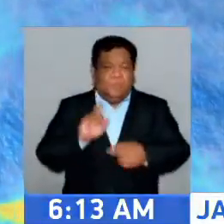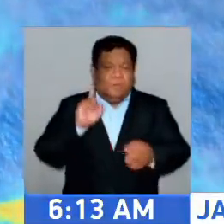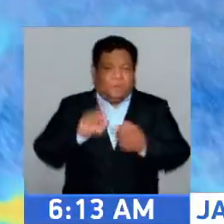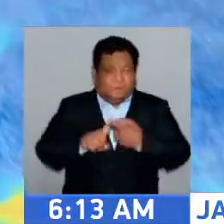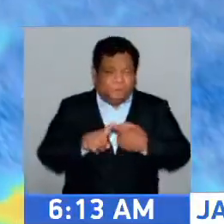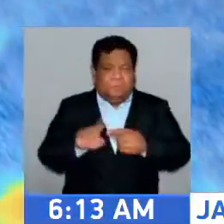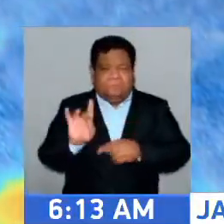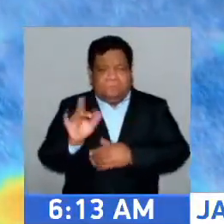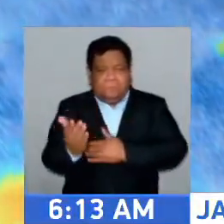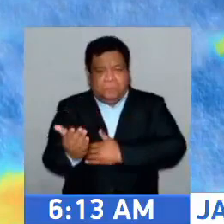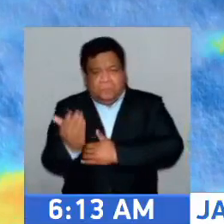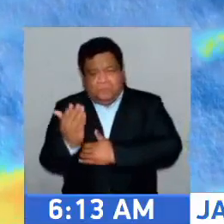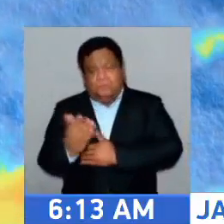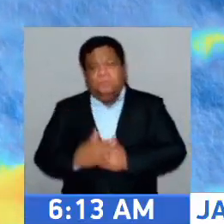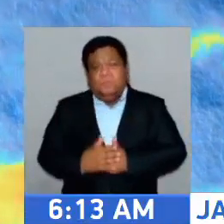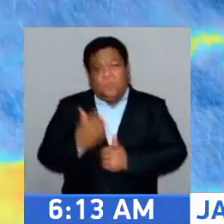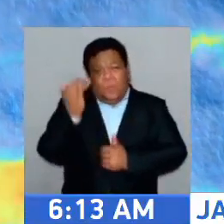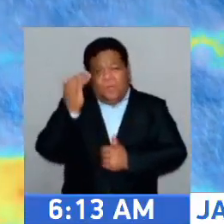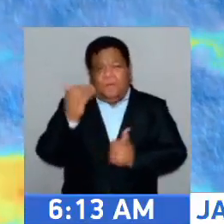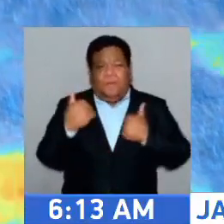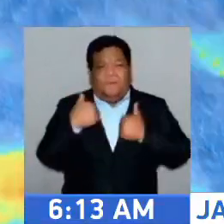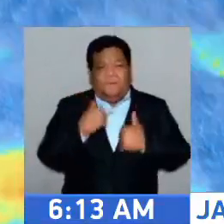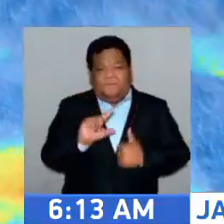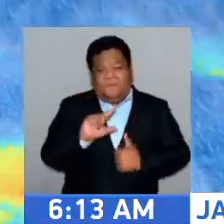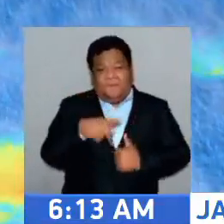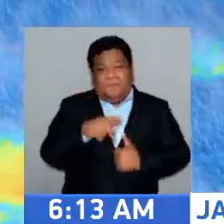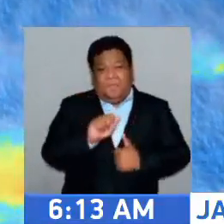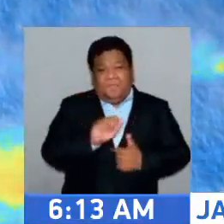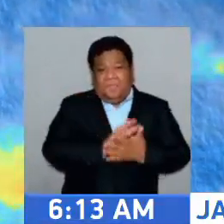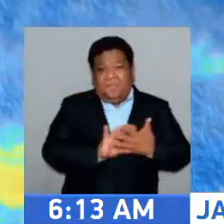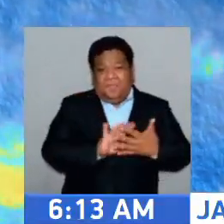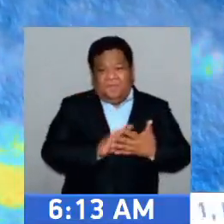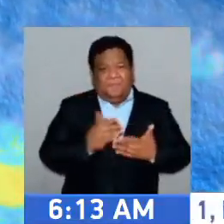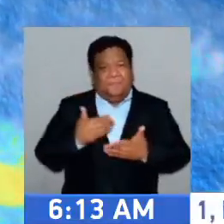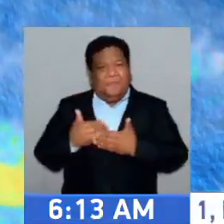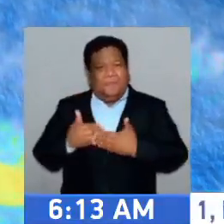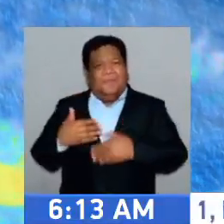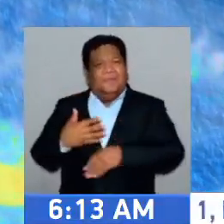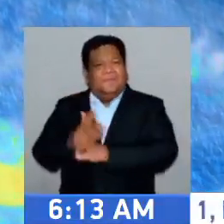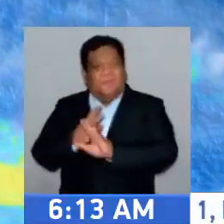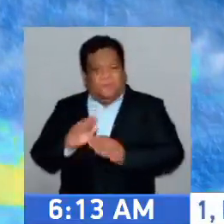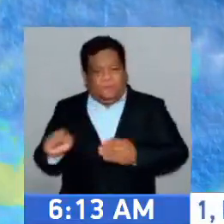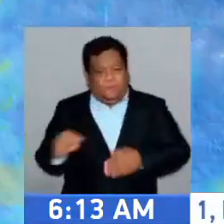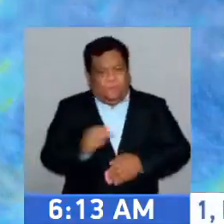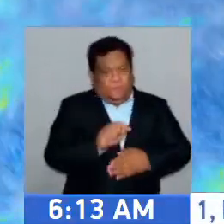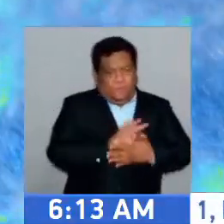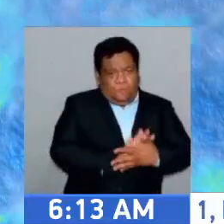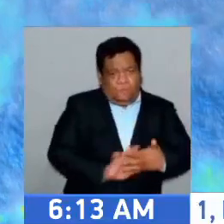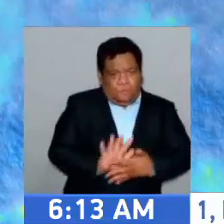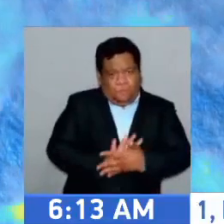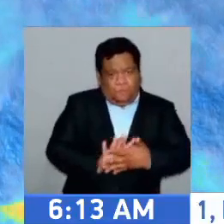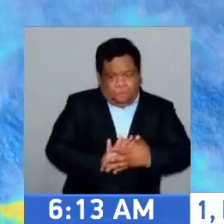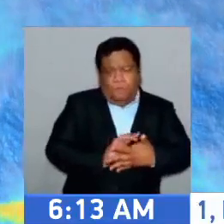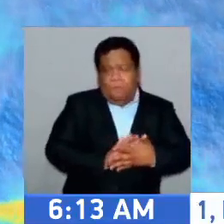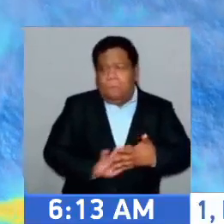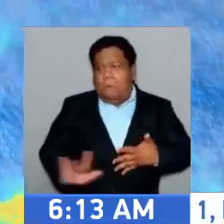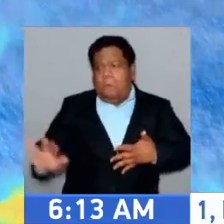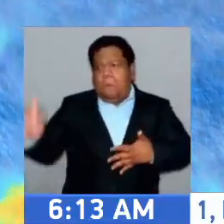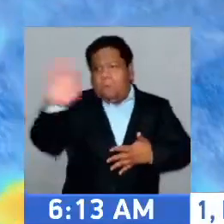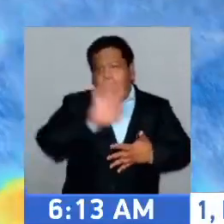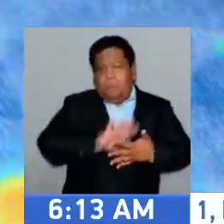area. Huling namataan niya ang 245 kilometers east-southeast ng Davao City. Kahit